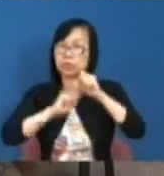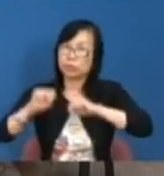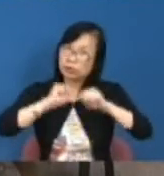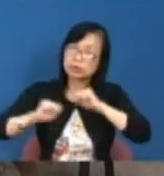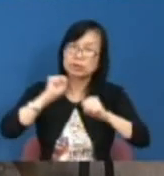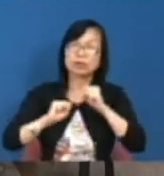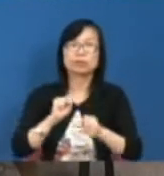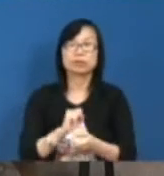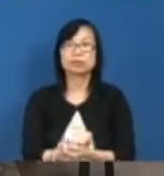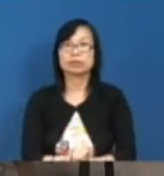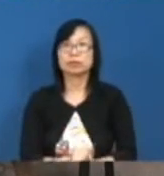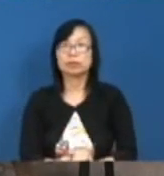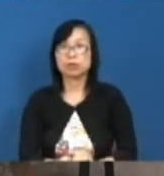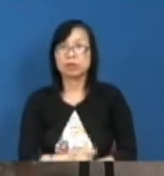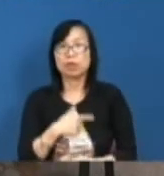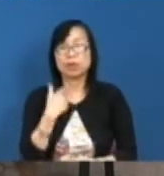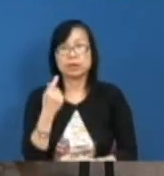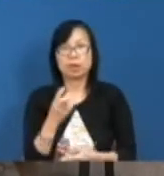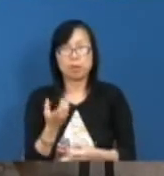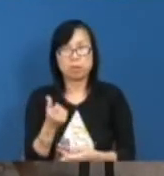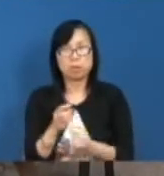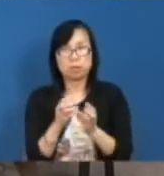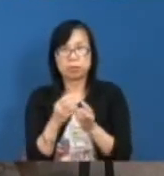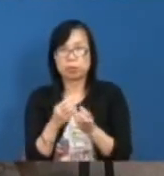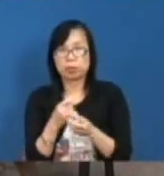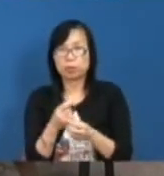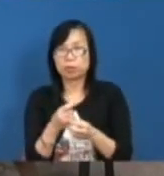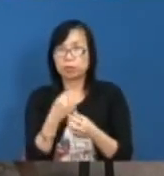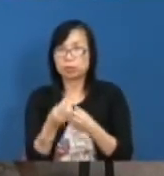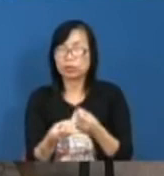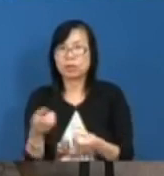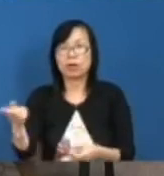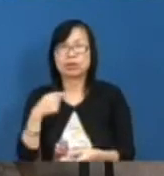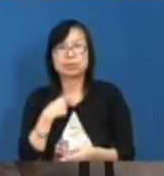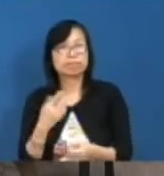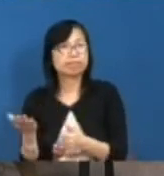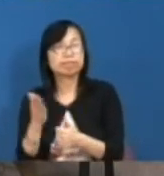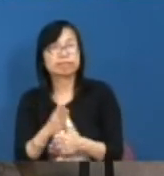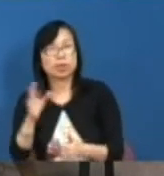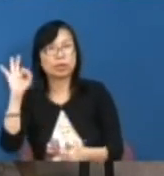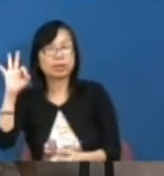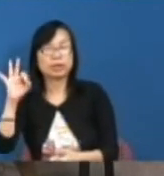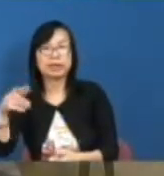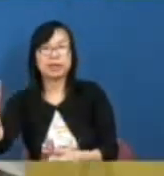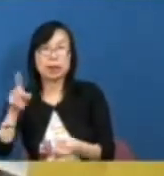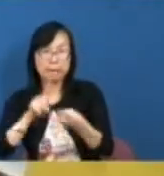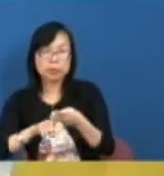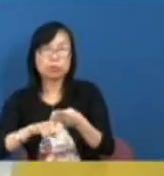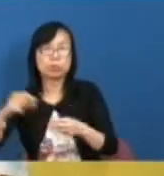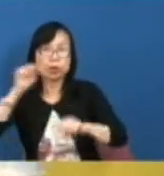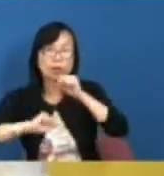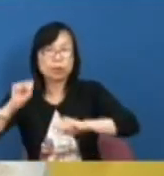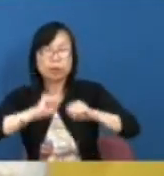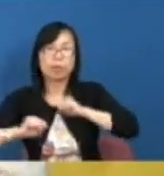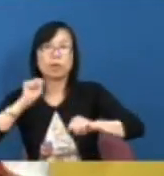係好抽象嘅。 而家我睇到本書。 但我又咁睇一樣嘢，就係話 ，OK， 你民主運動可以好理論